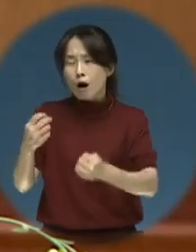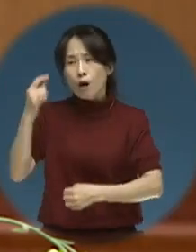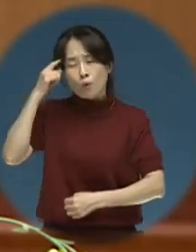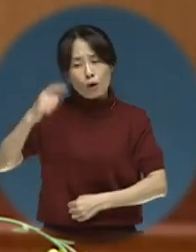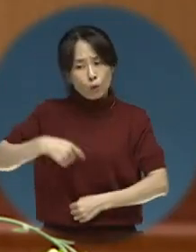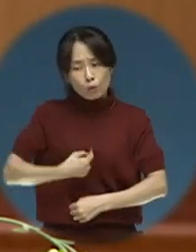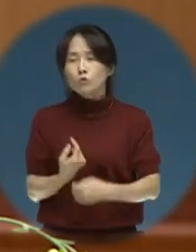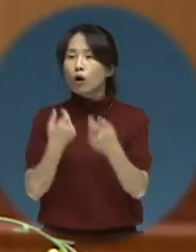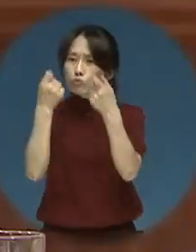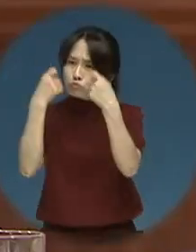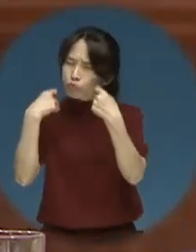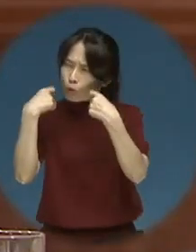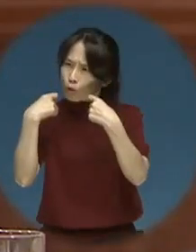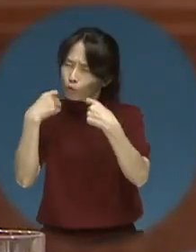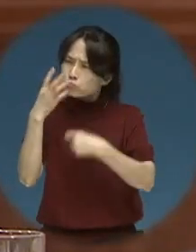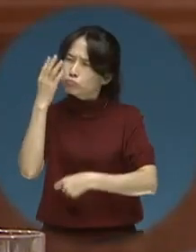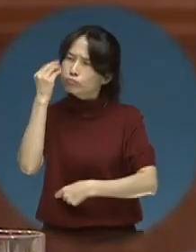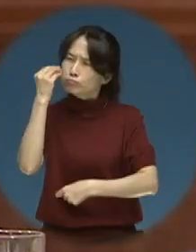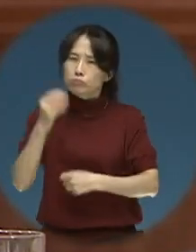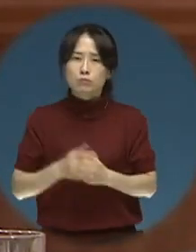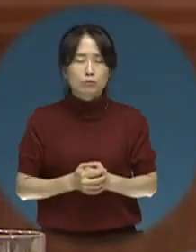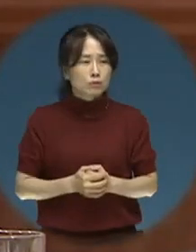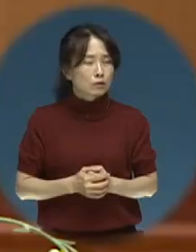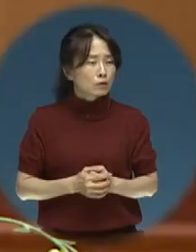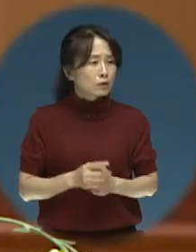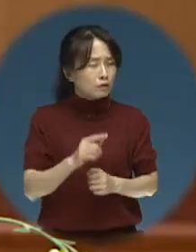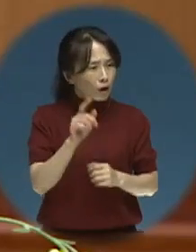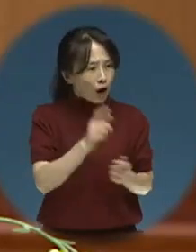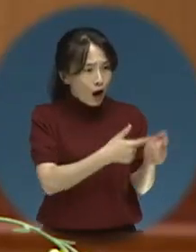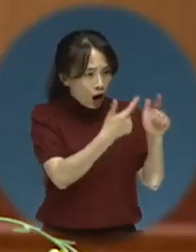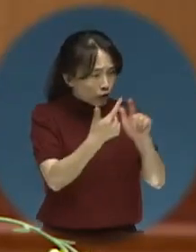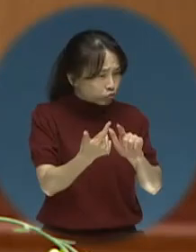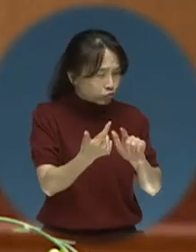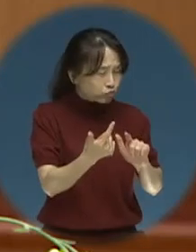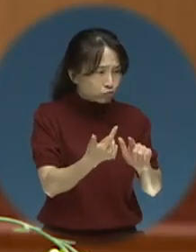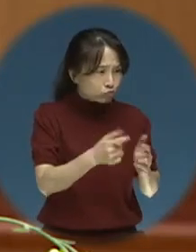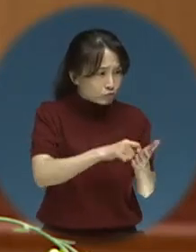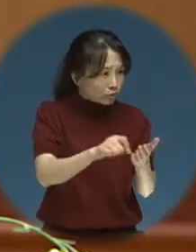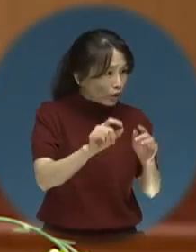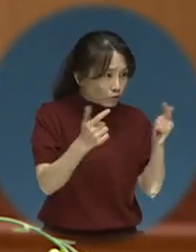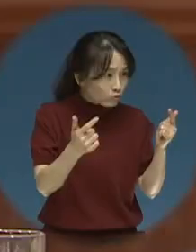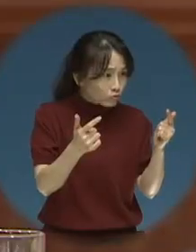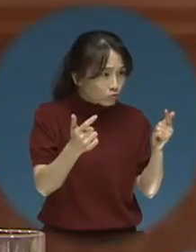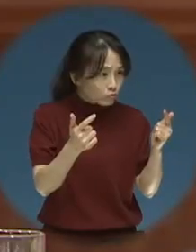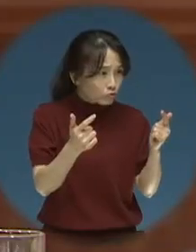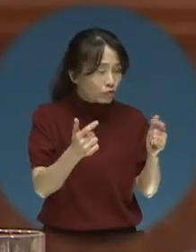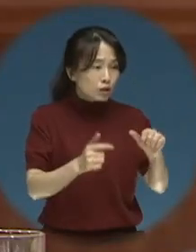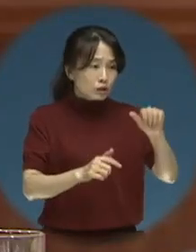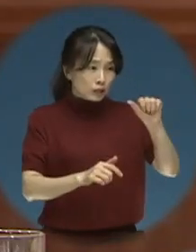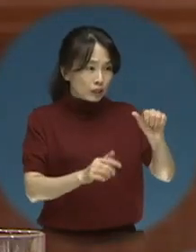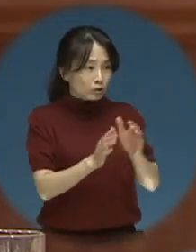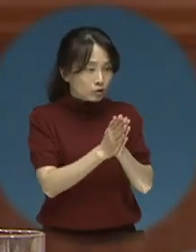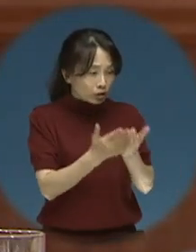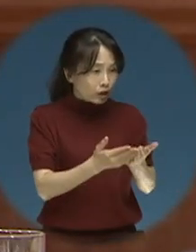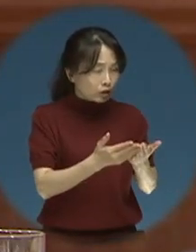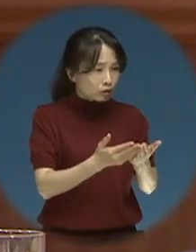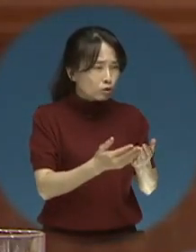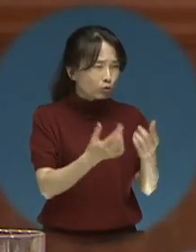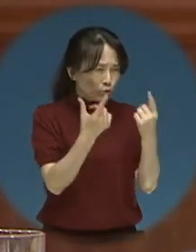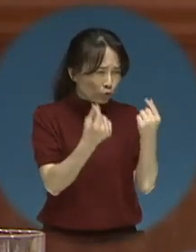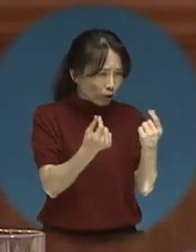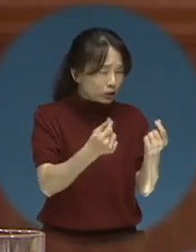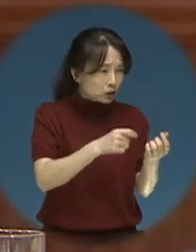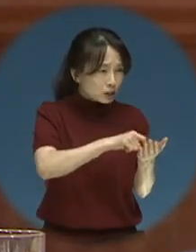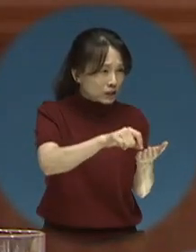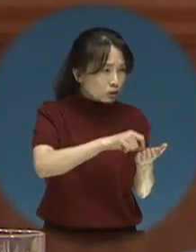이런 생각을 하게 된 거죠. 그것도 어쩌다 하루가 아니라 첫 줄이 똑같은 겁니다. 다섯 권의 첫 줄이 똑같다. 네, 네, 그 얘기는